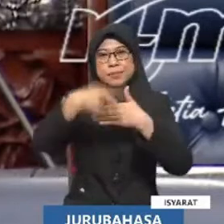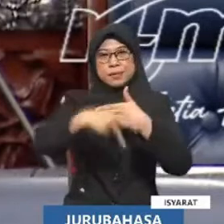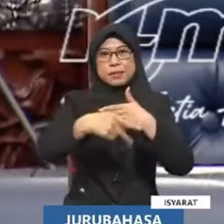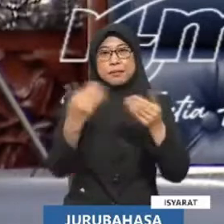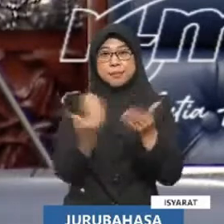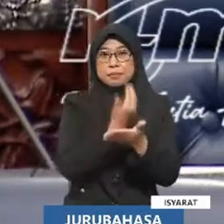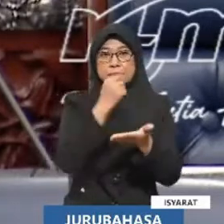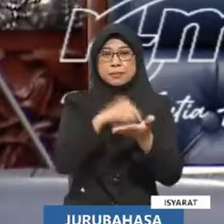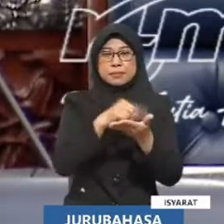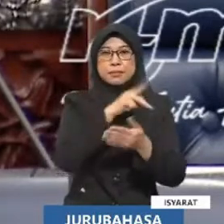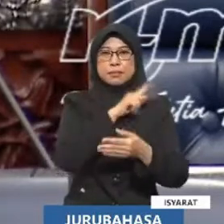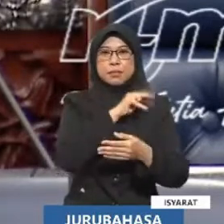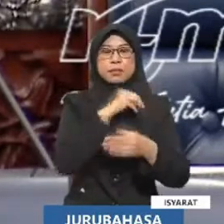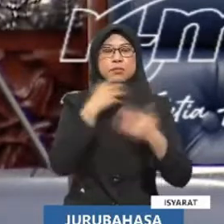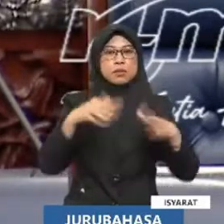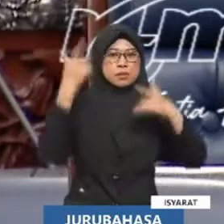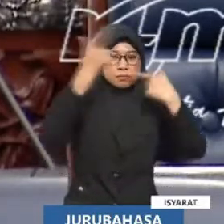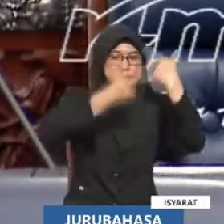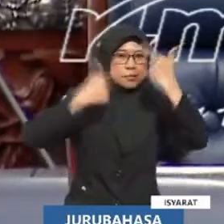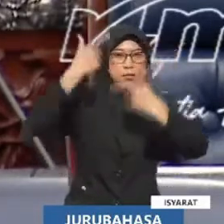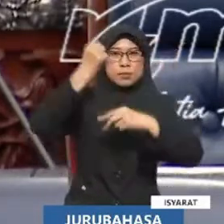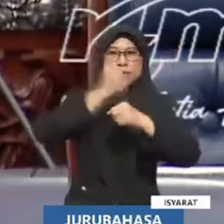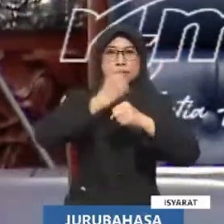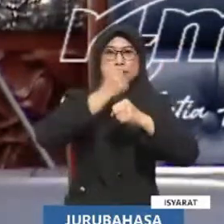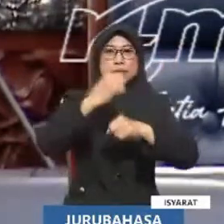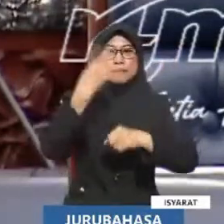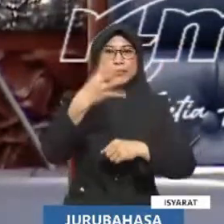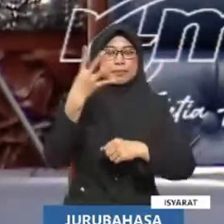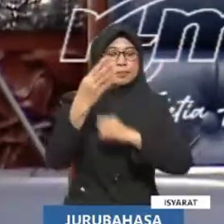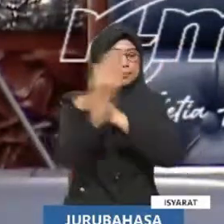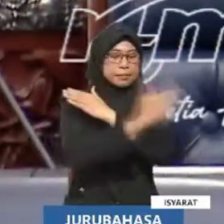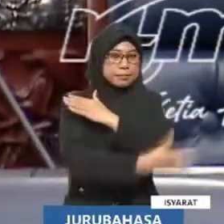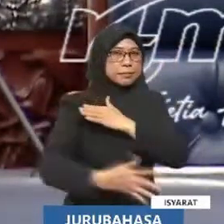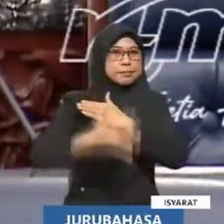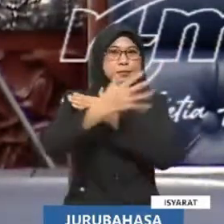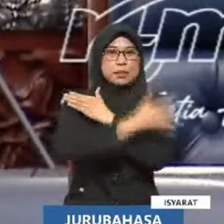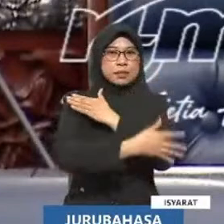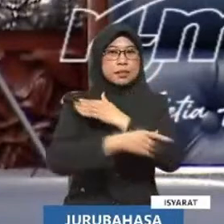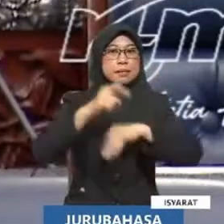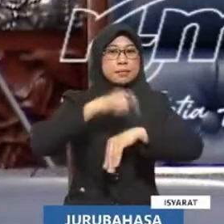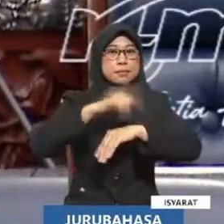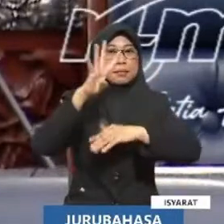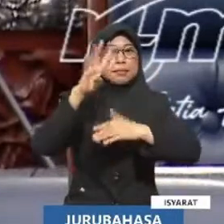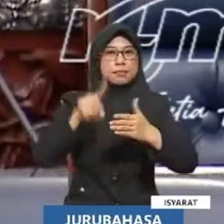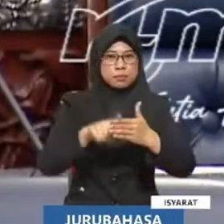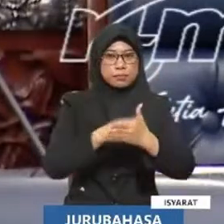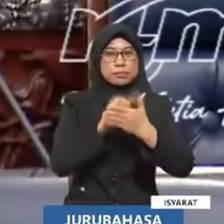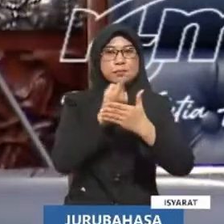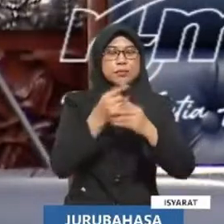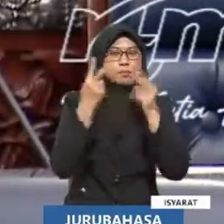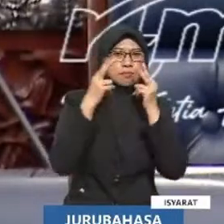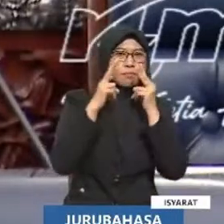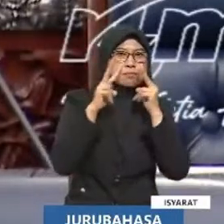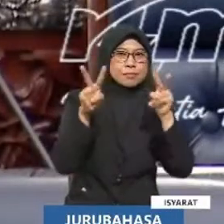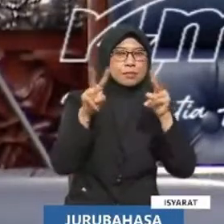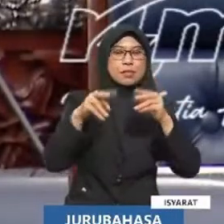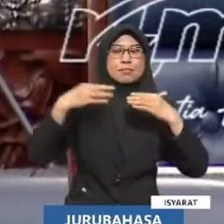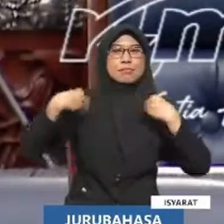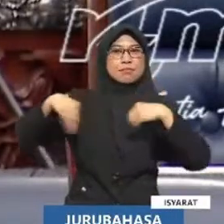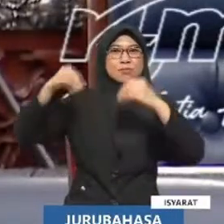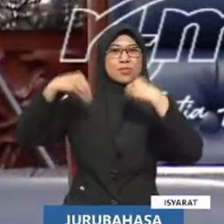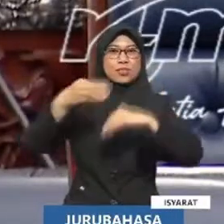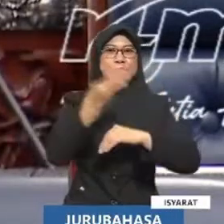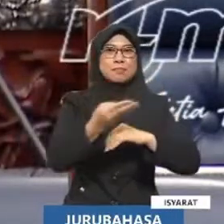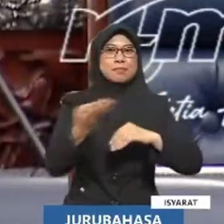terbaru ini kebencian telah membuat lautan kerja kepada 14 negara dalam masih Pak bulan untuk melihat kan